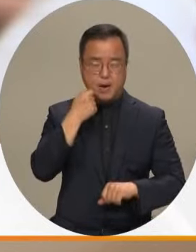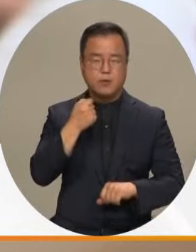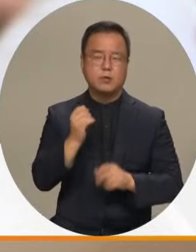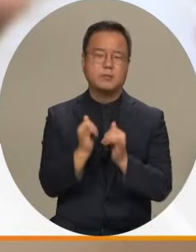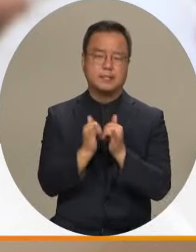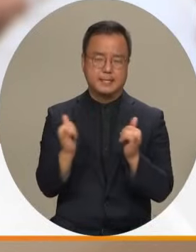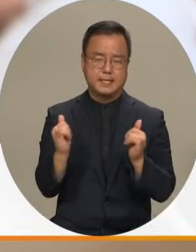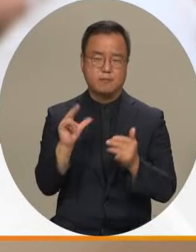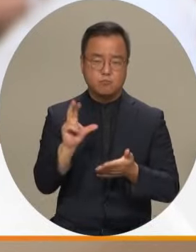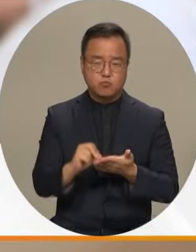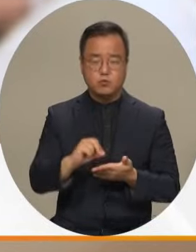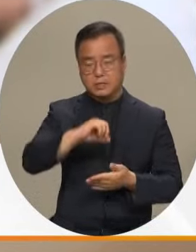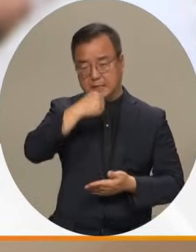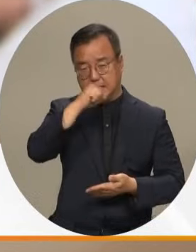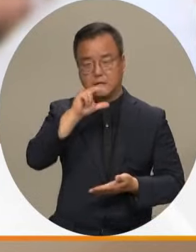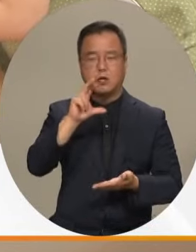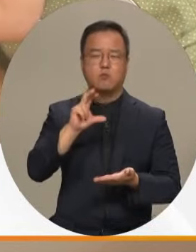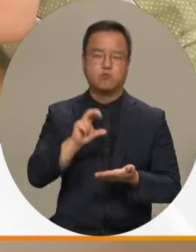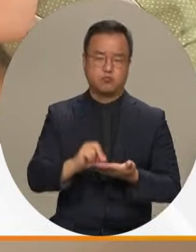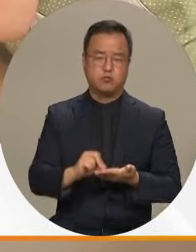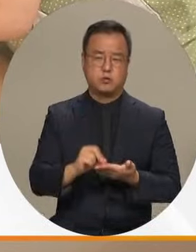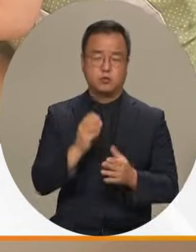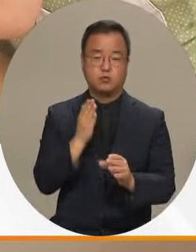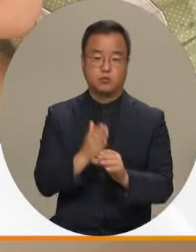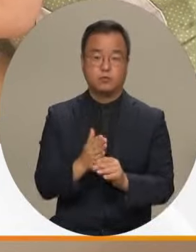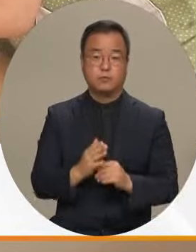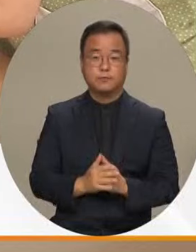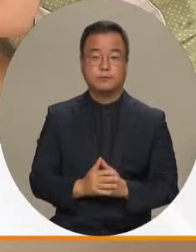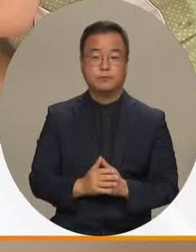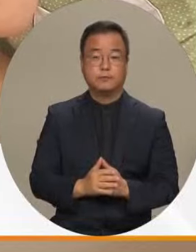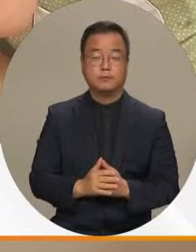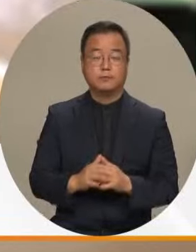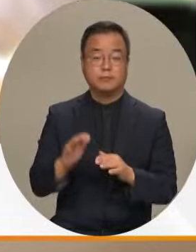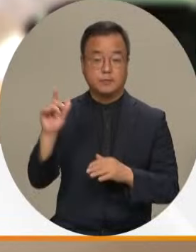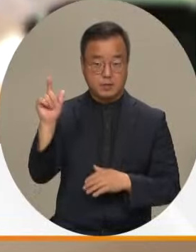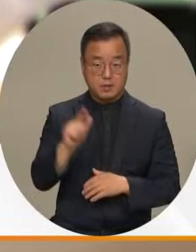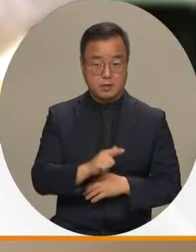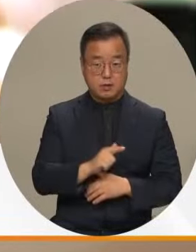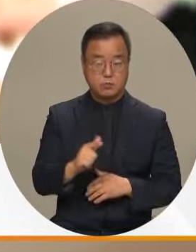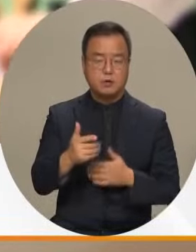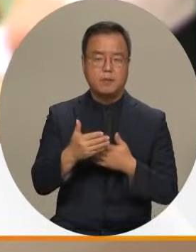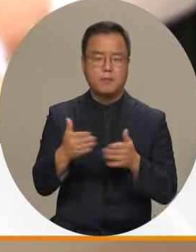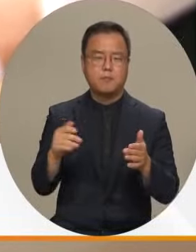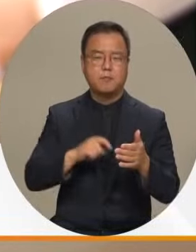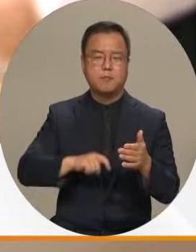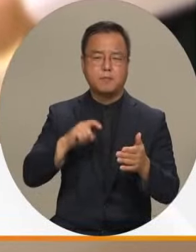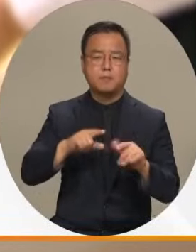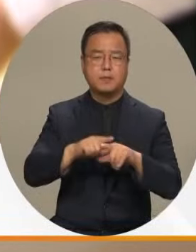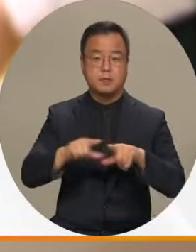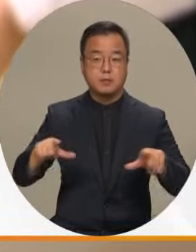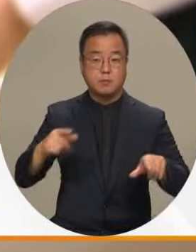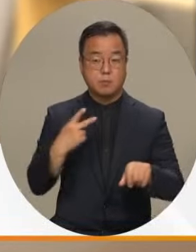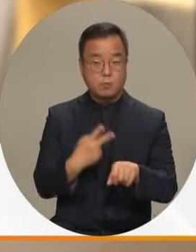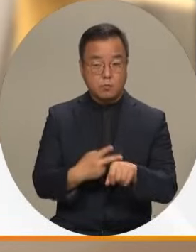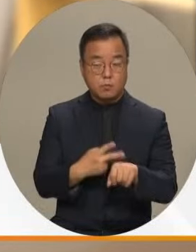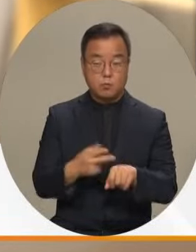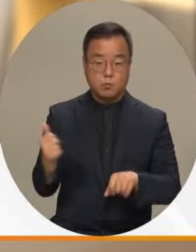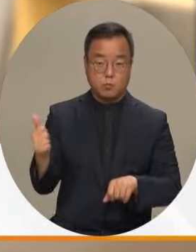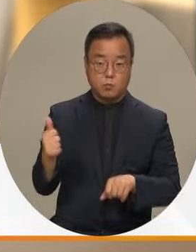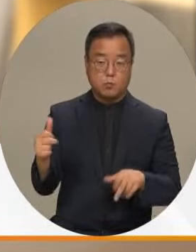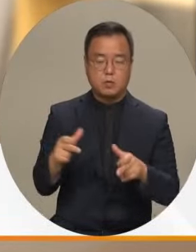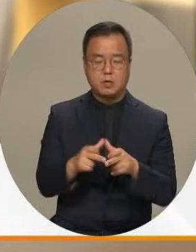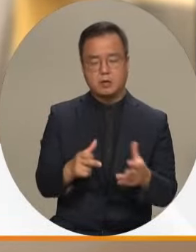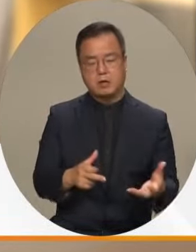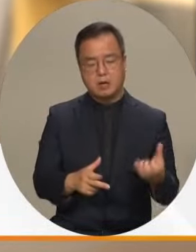이런 문제가 있다고 말씀을 드릴 수 있을 것 같습니다. 그러니까 전일제 학급의 경우에는 사실 일반 교사가 그런 장애를 가지고